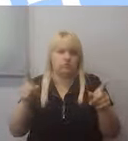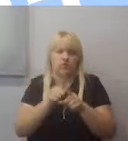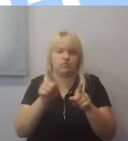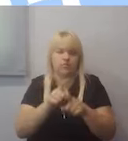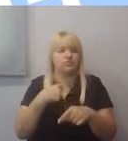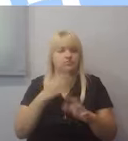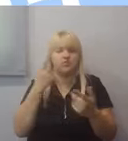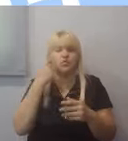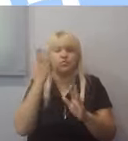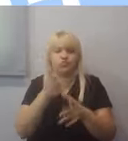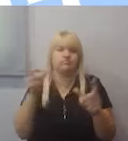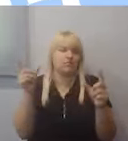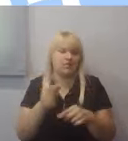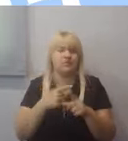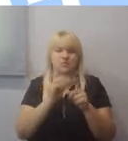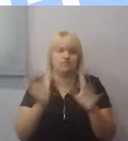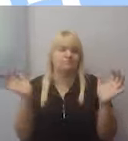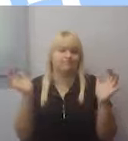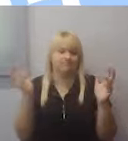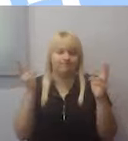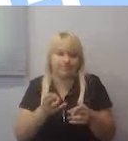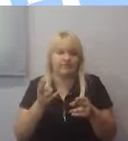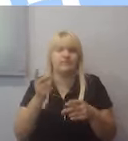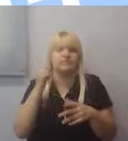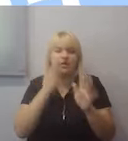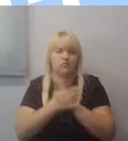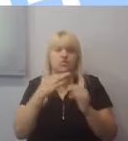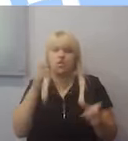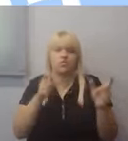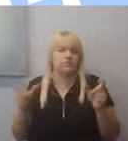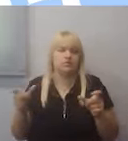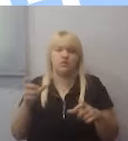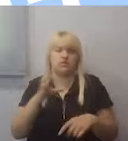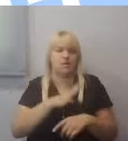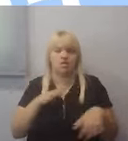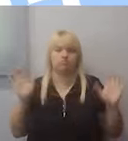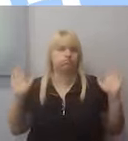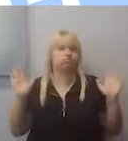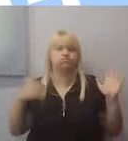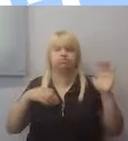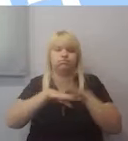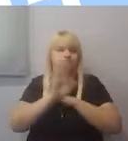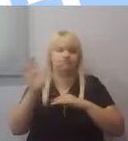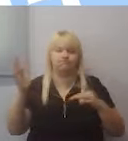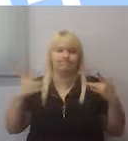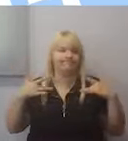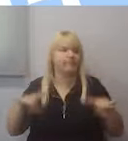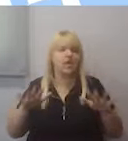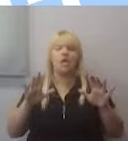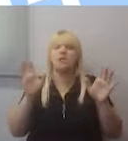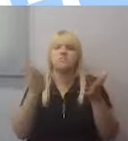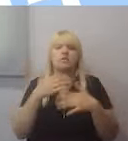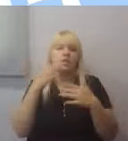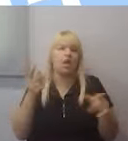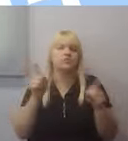jo krīzes rāda ka daudzi neiztur un nespēj turpināt darīt to kas viņiem jādara bet daudz kas rāda kad tie kas